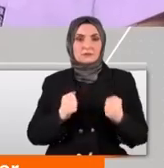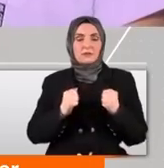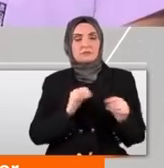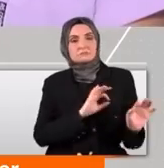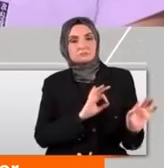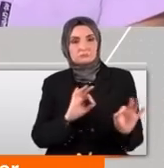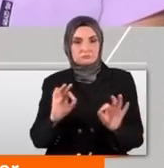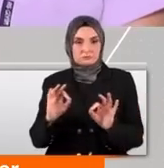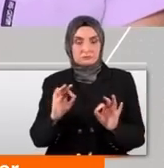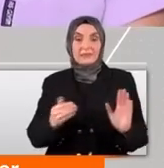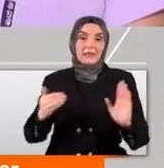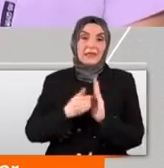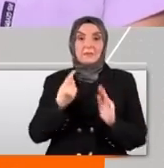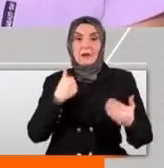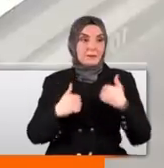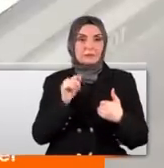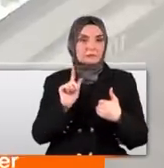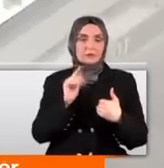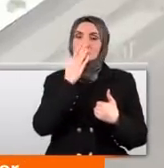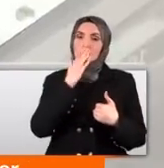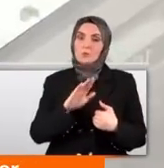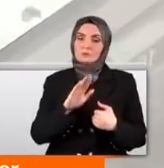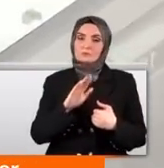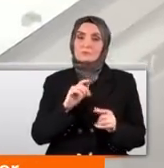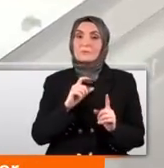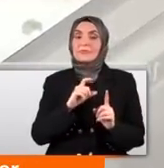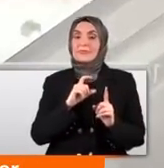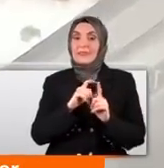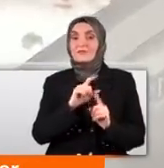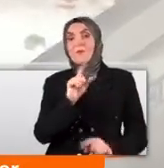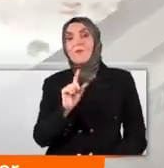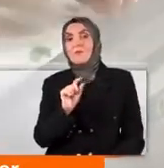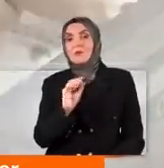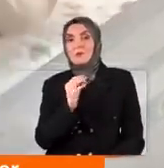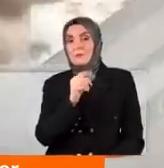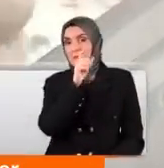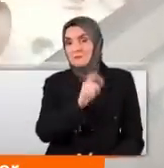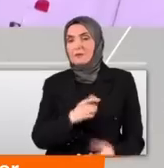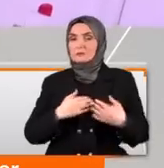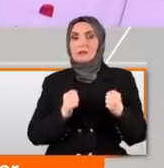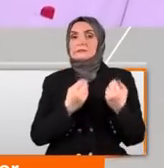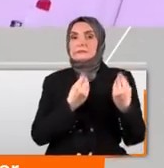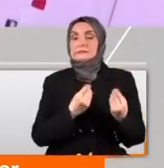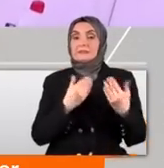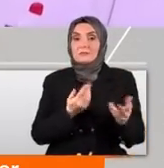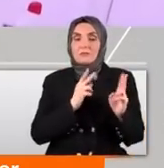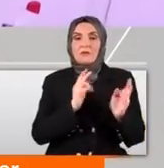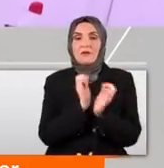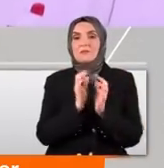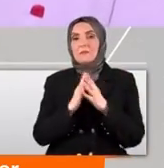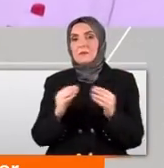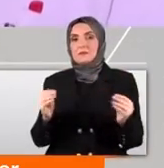operasyon ihtiyacı mevcut değil şu anda. Defne 11 bebeğin durumu iyi ama ailesi kayıp. Ailesine